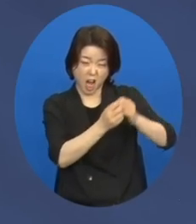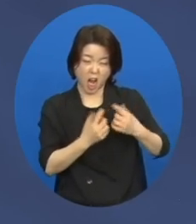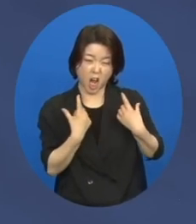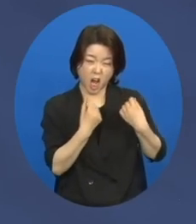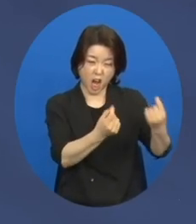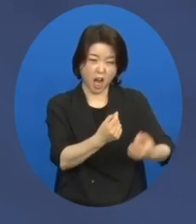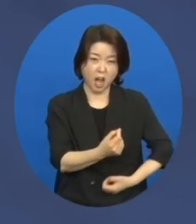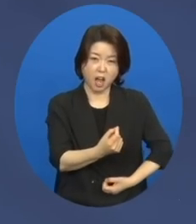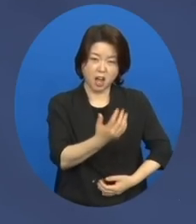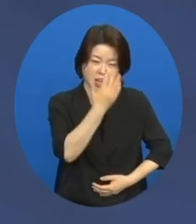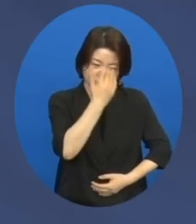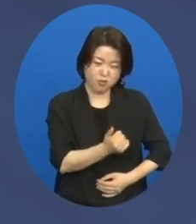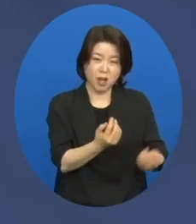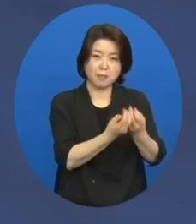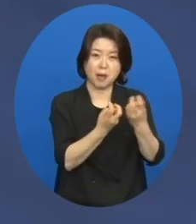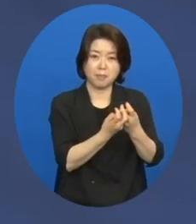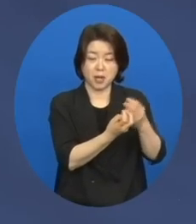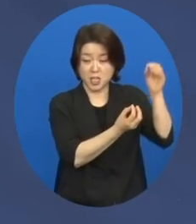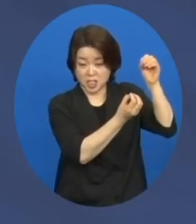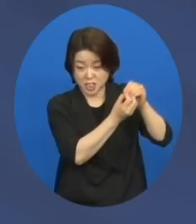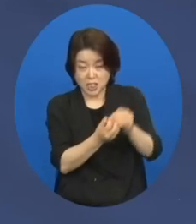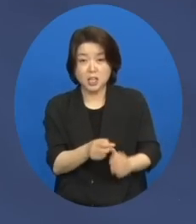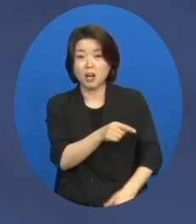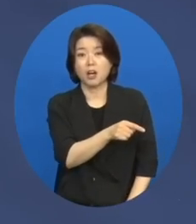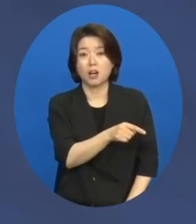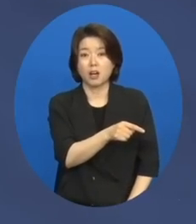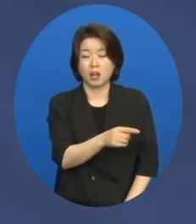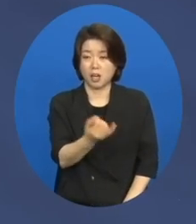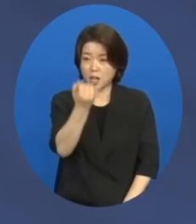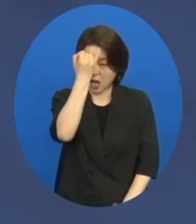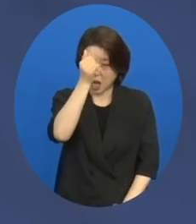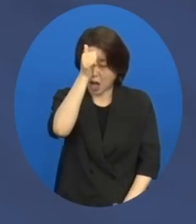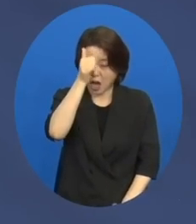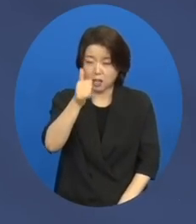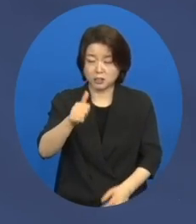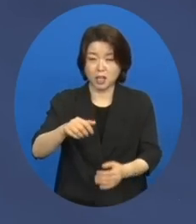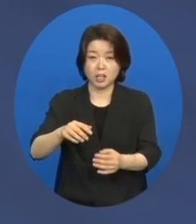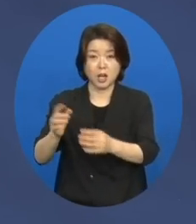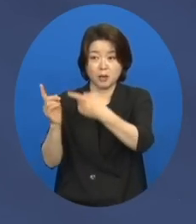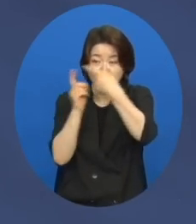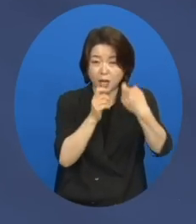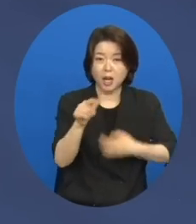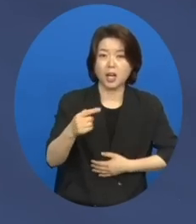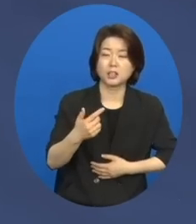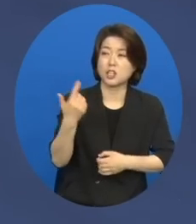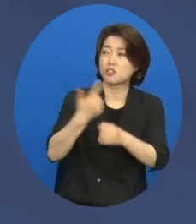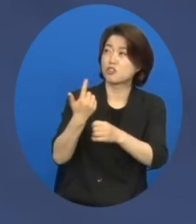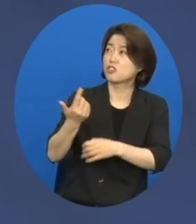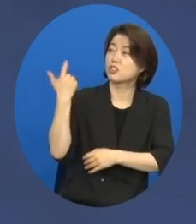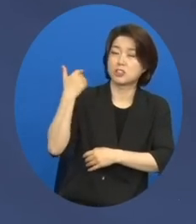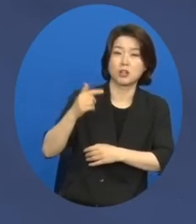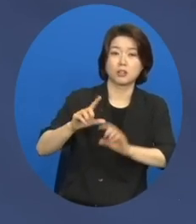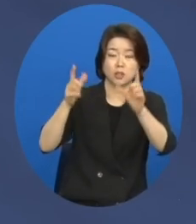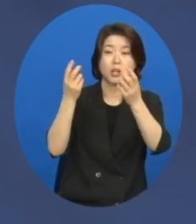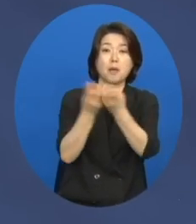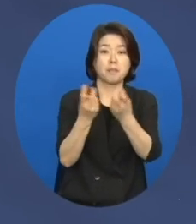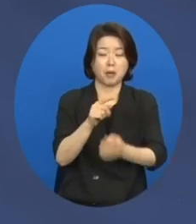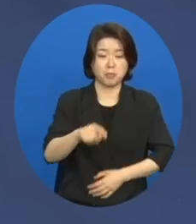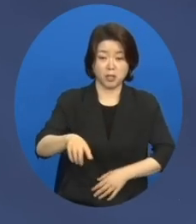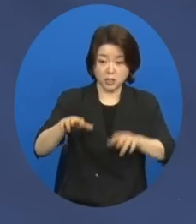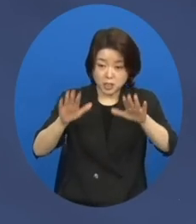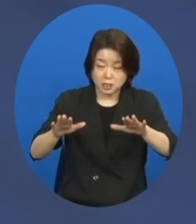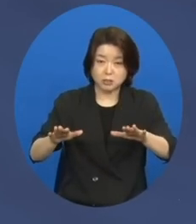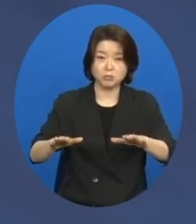방법을 가지고 와서 똑같이 아담과 하와를 넘어뜨린 그 6천년 전에 써먹던 방법을 지금 이